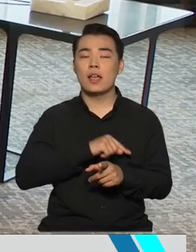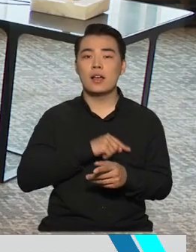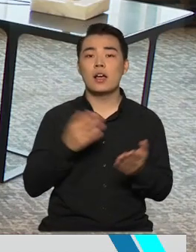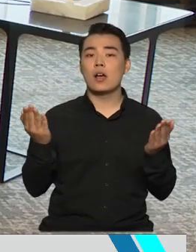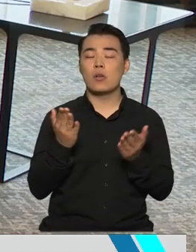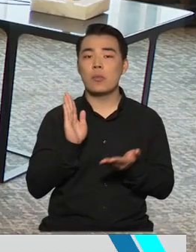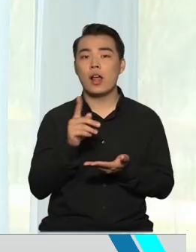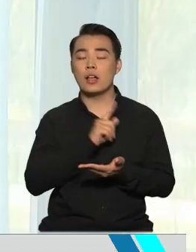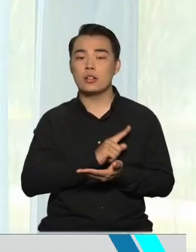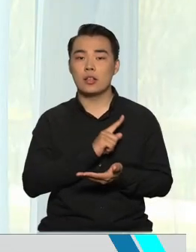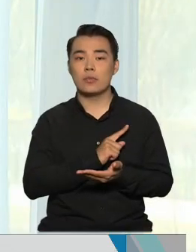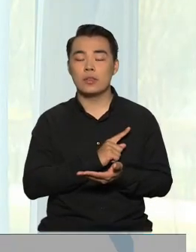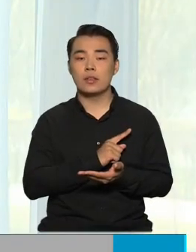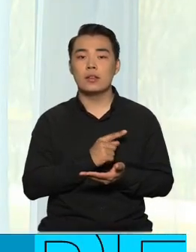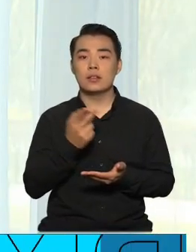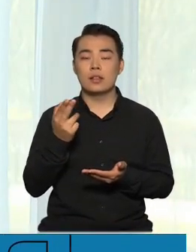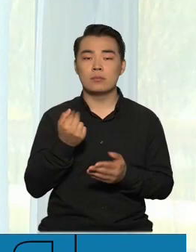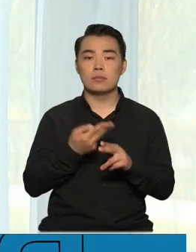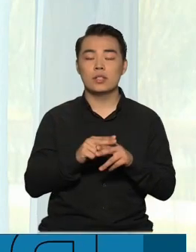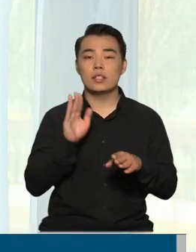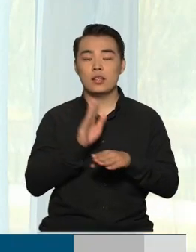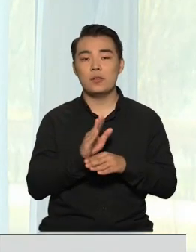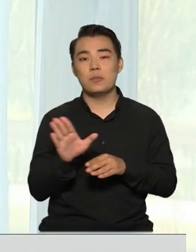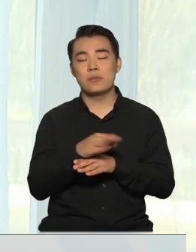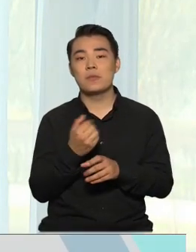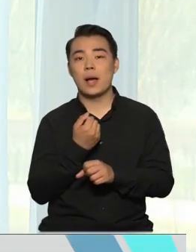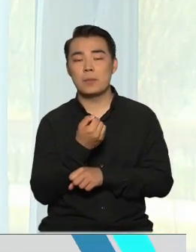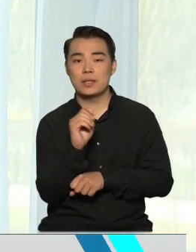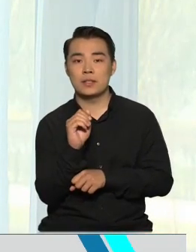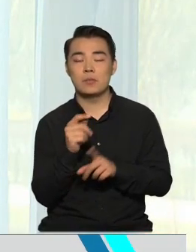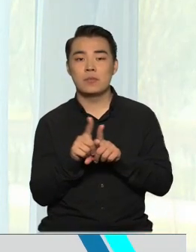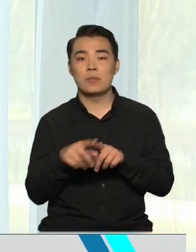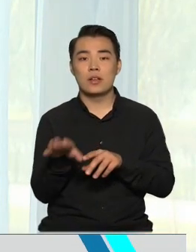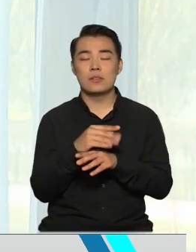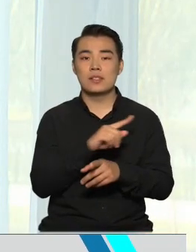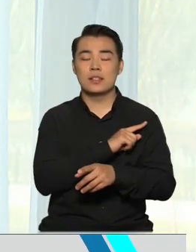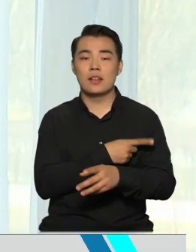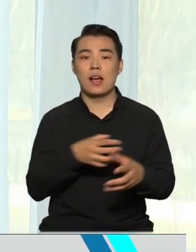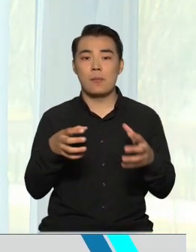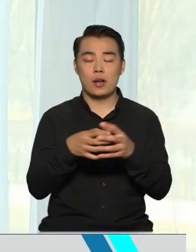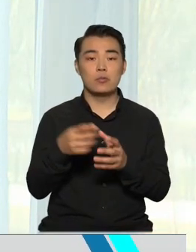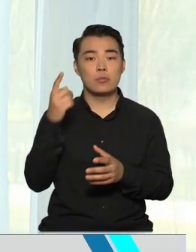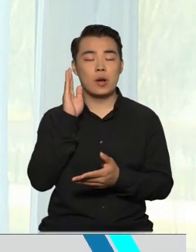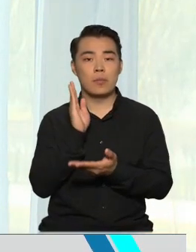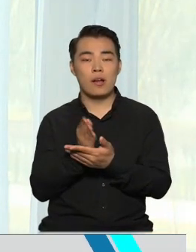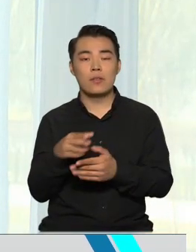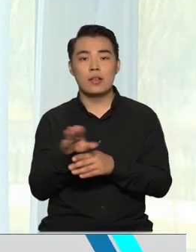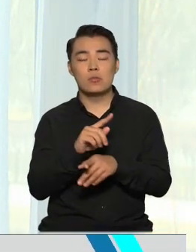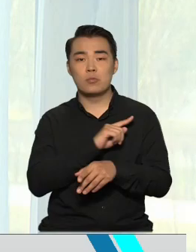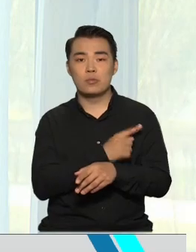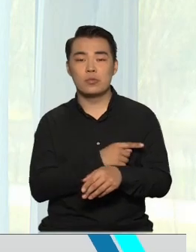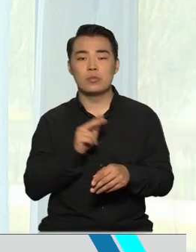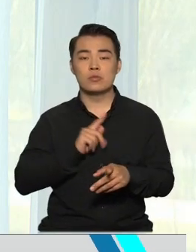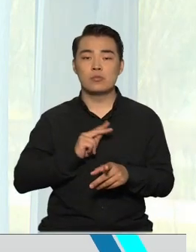ожидания? Конечно же, задача победить, и я думаю, что у нас достаточно сильная команда, поэтому мы приложим все усилия и